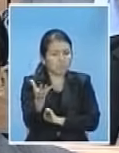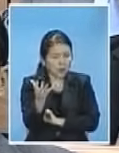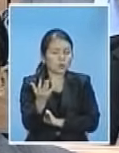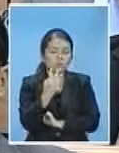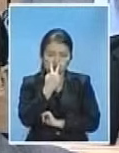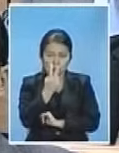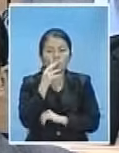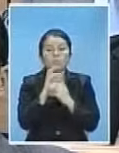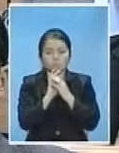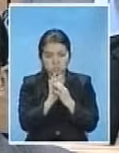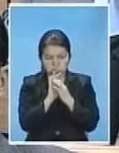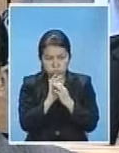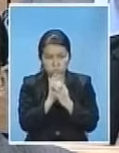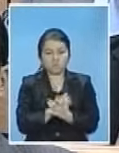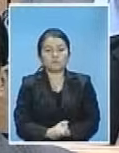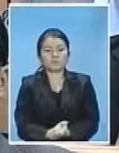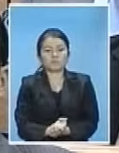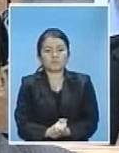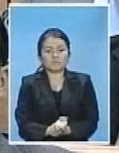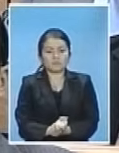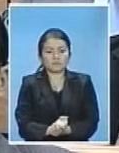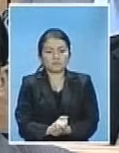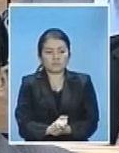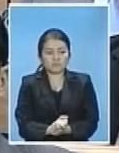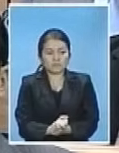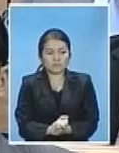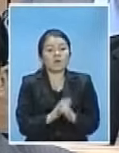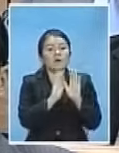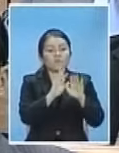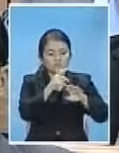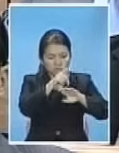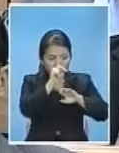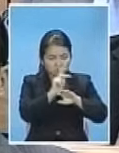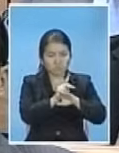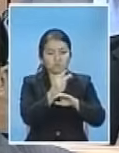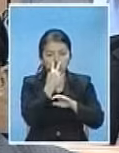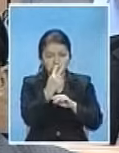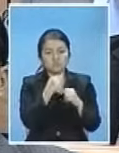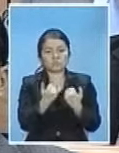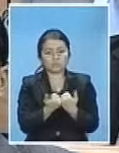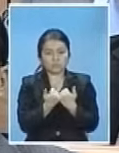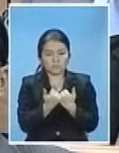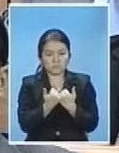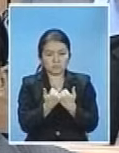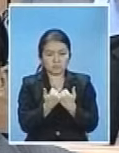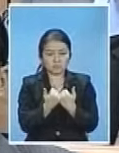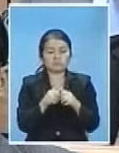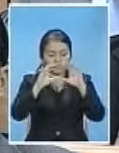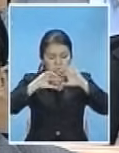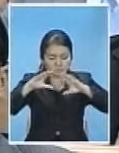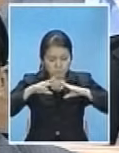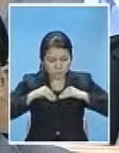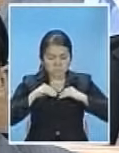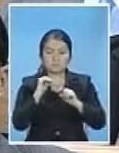ราบเรียนท่านประธานไว้ว่ารัฐบาลต้องรับข้อเท็จจริงเหล่านี้เพื่อทำอย่างไรให้